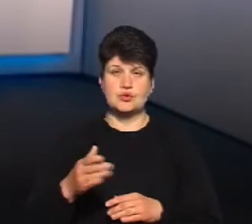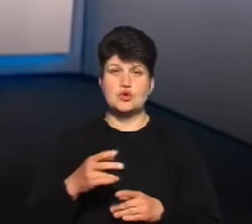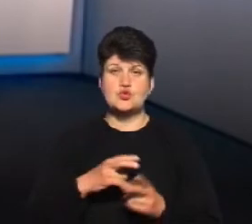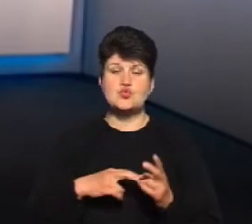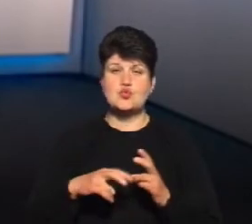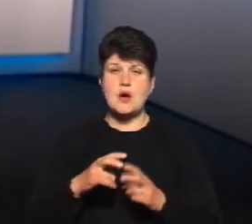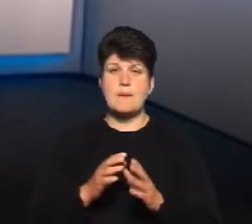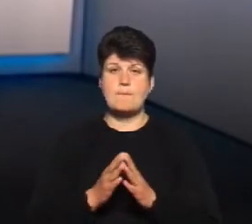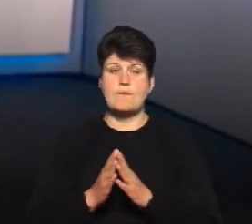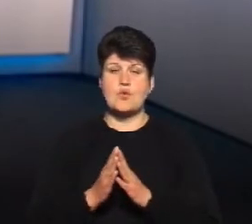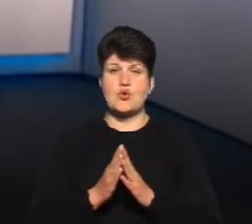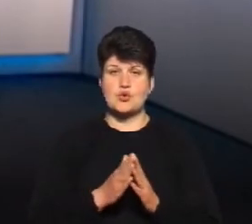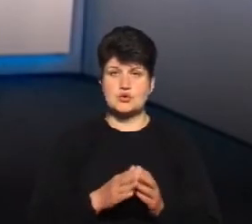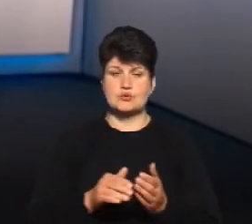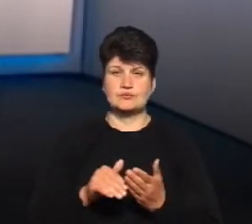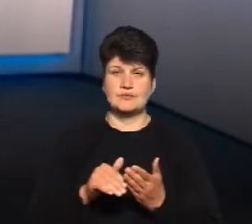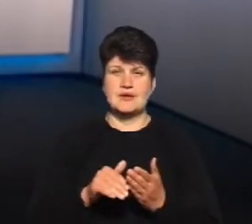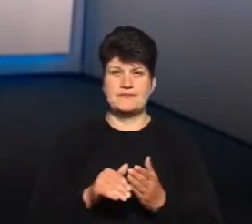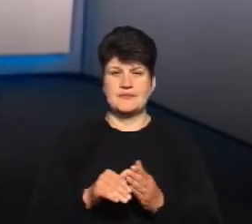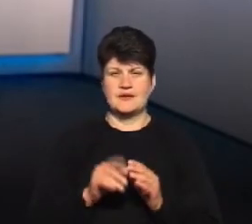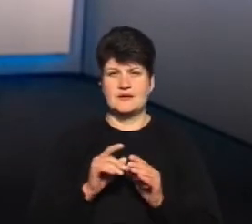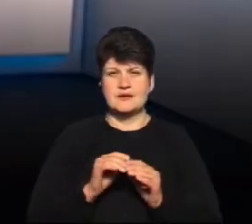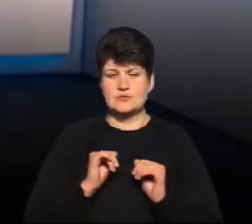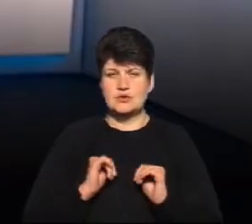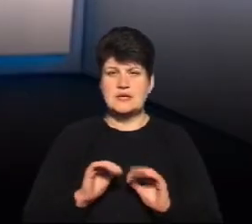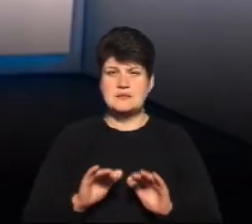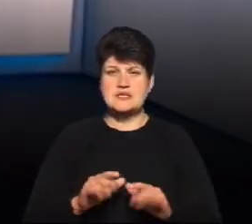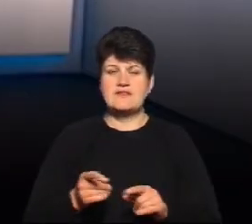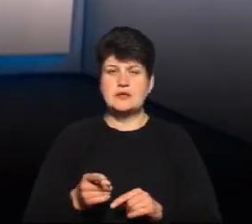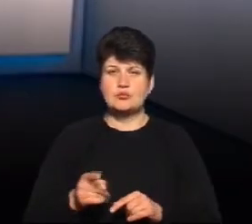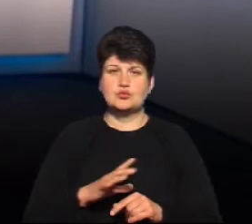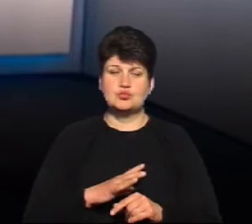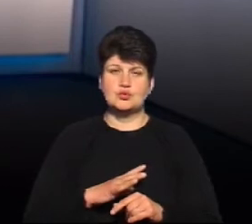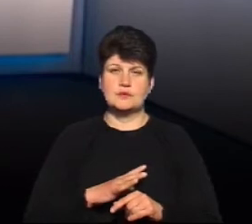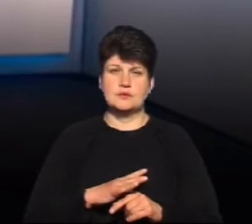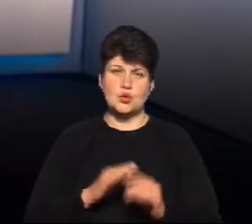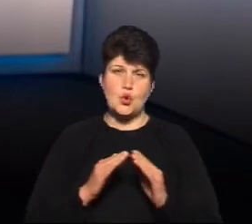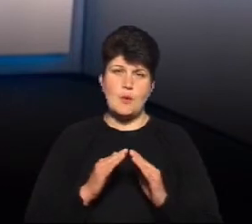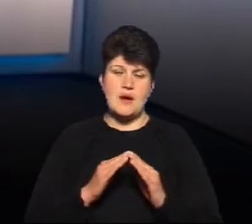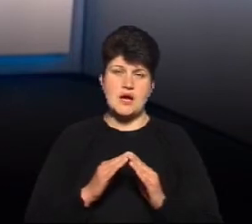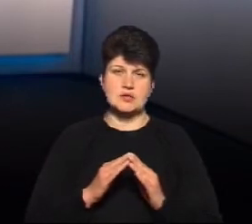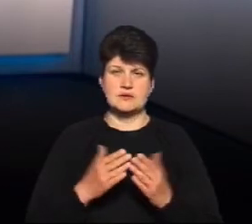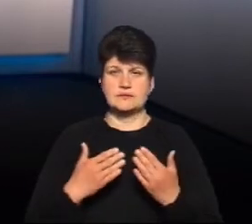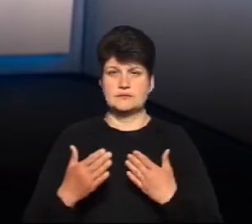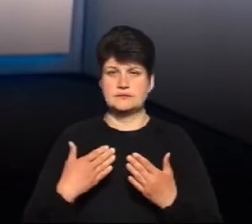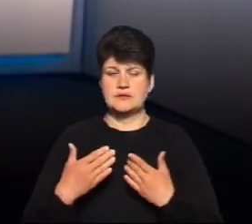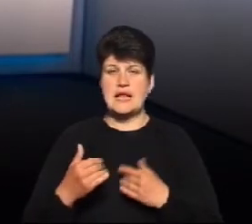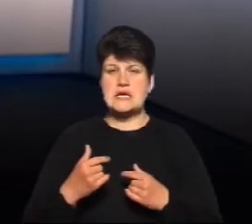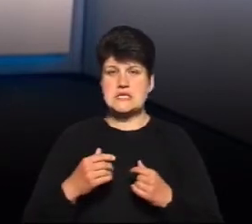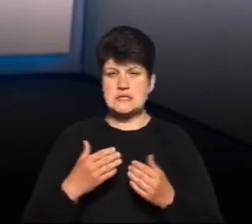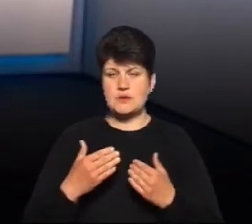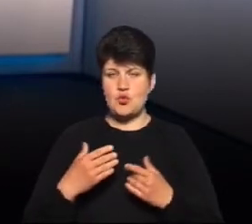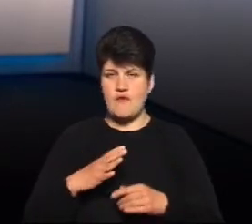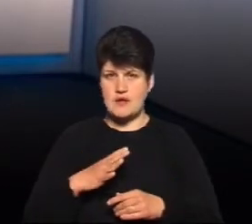просимо спонсорів на якісь такі затишні місця в нашому Тернополі, щоб така була домашня атмосфера для спілкування. Пані Світлано, от є